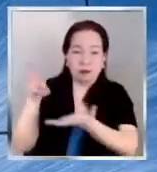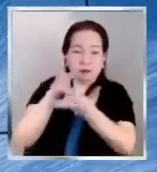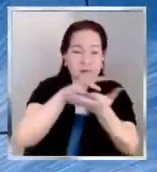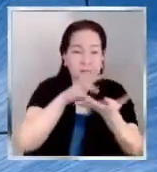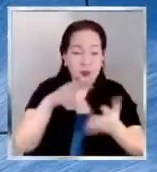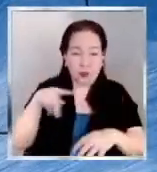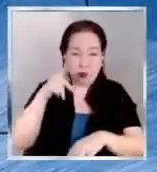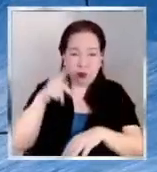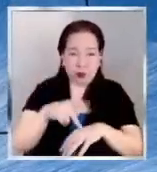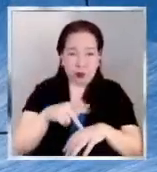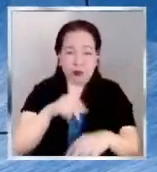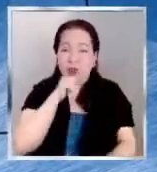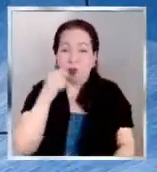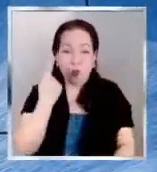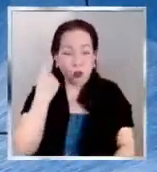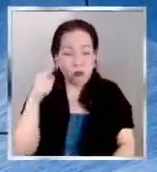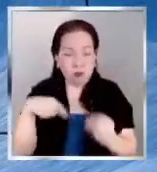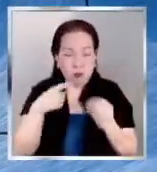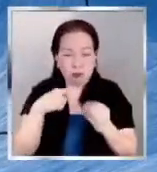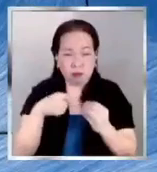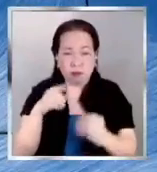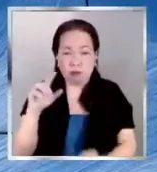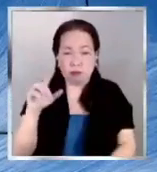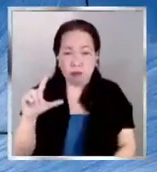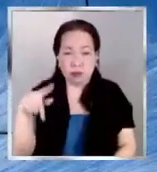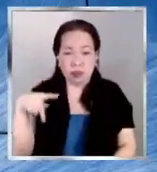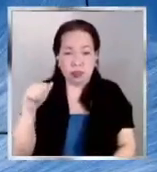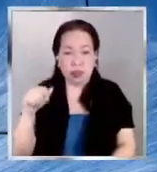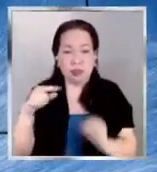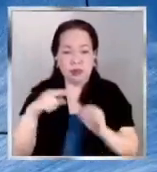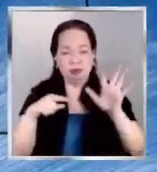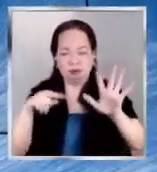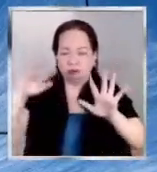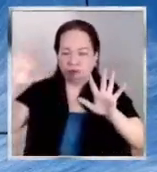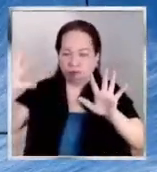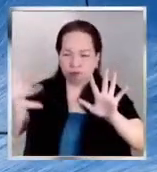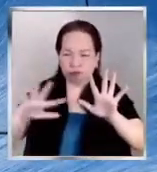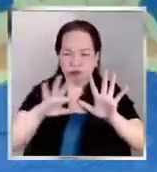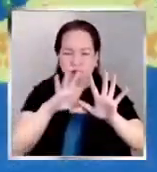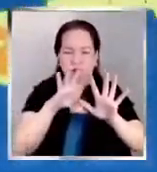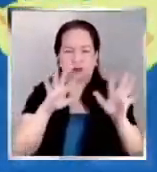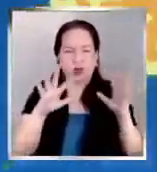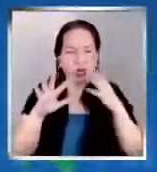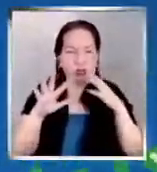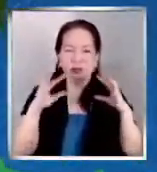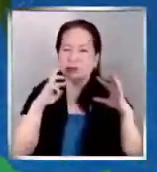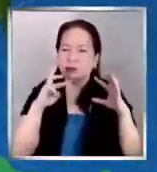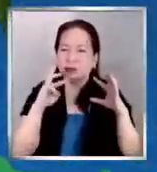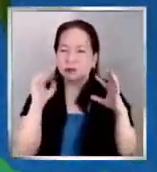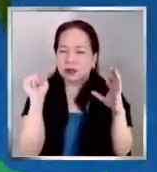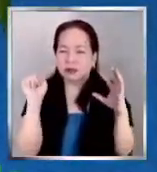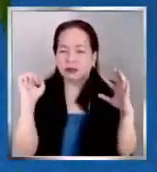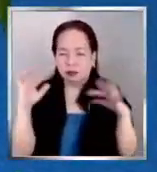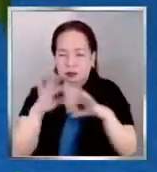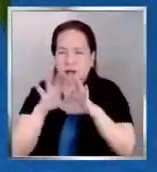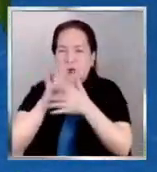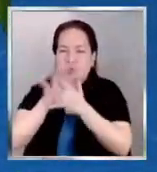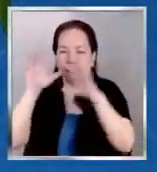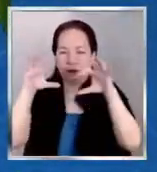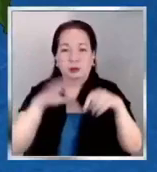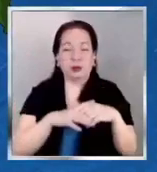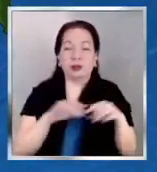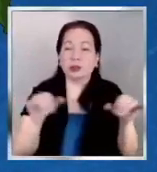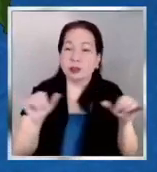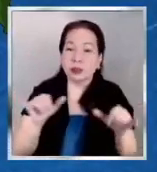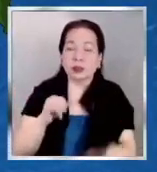sa LPA, kundi pati dahil sa shear line at hanging amihan. Base sa data sa Metro Weather, maulan pa rin bukas sa malaking bahagi ng